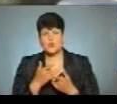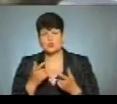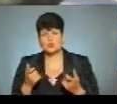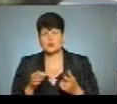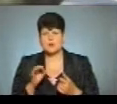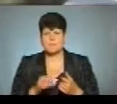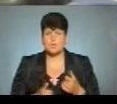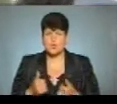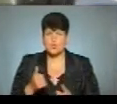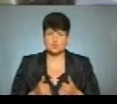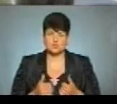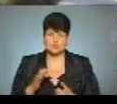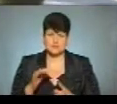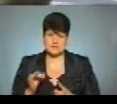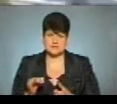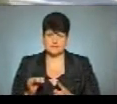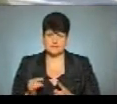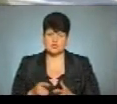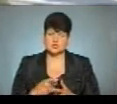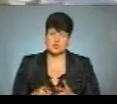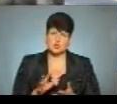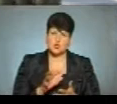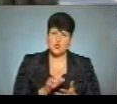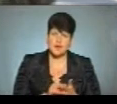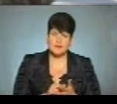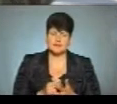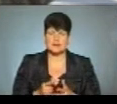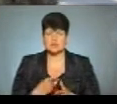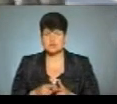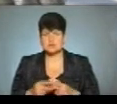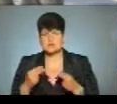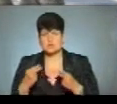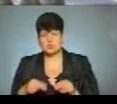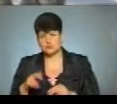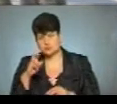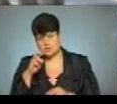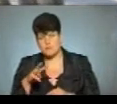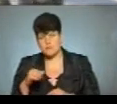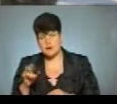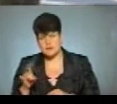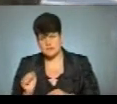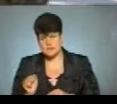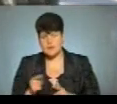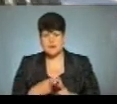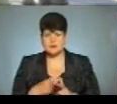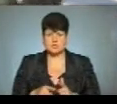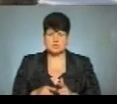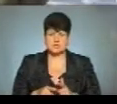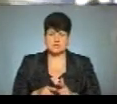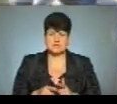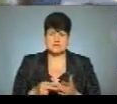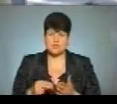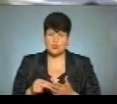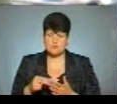про конкурси чи з оренди, чи з продажу комунального майна, чи публічних